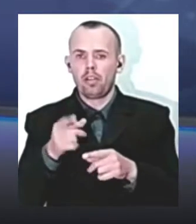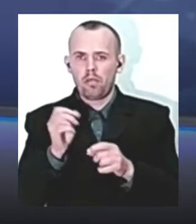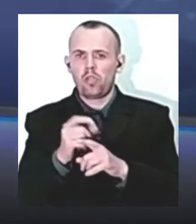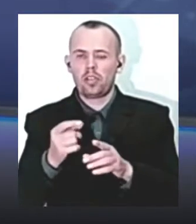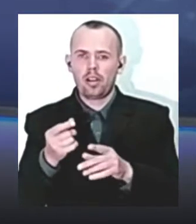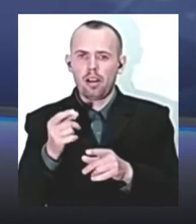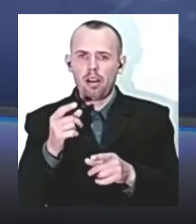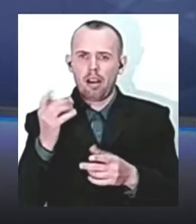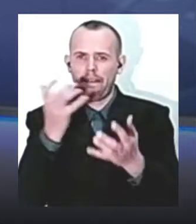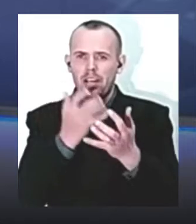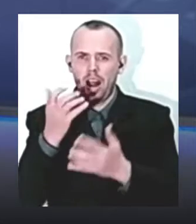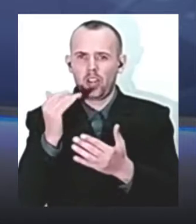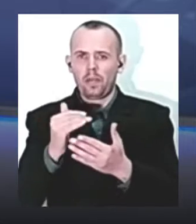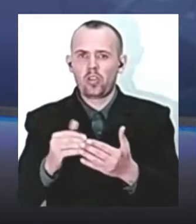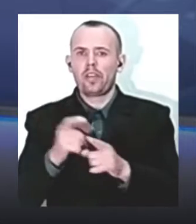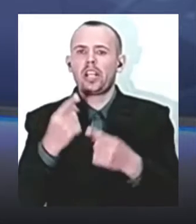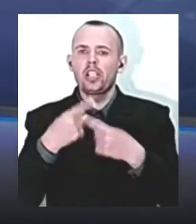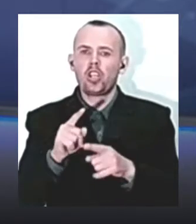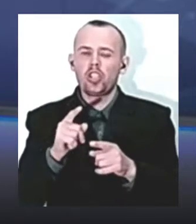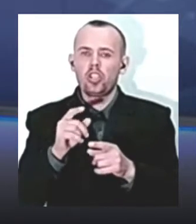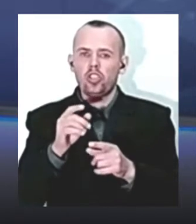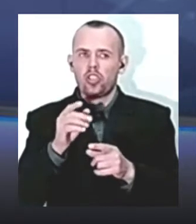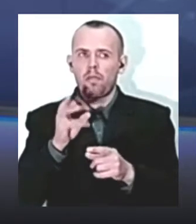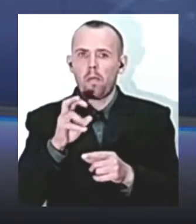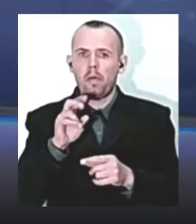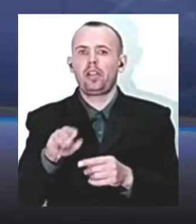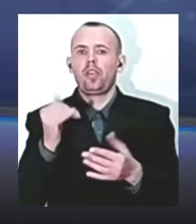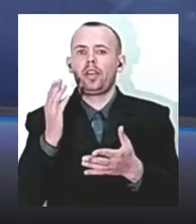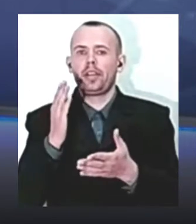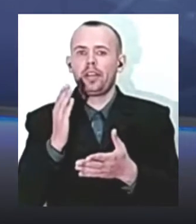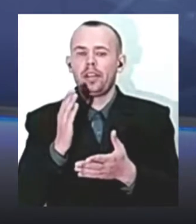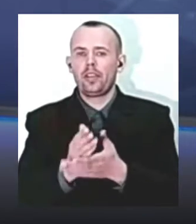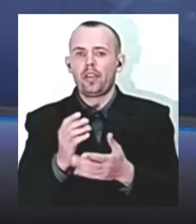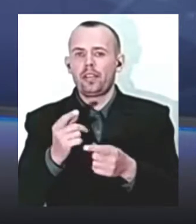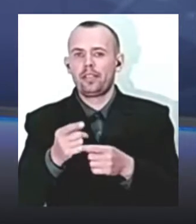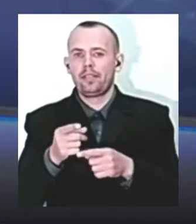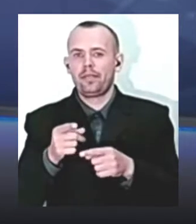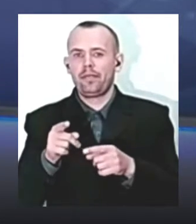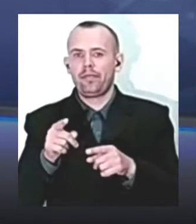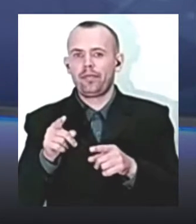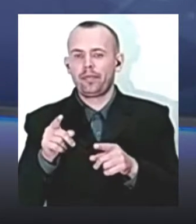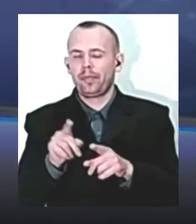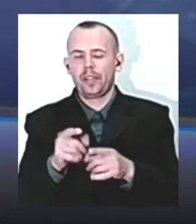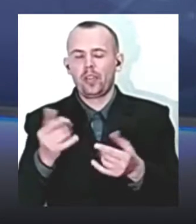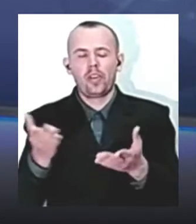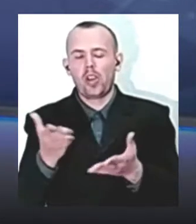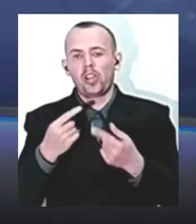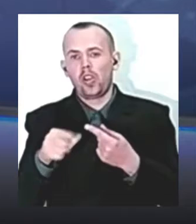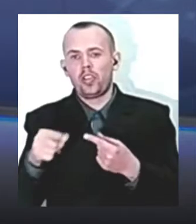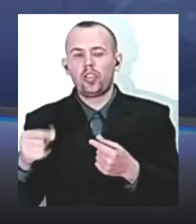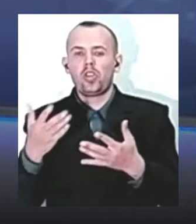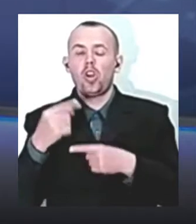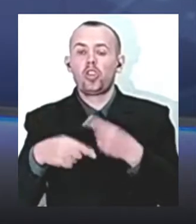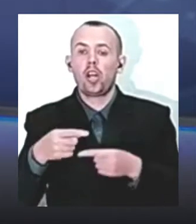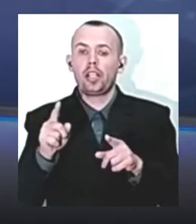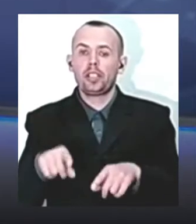Є якісь технічні моменти, є моменти з несправності там автомобілів і таке інше. І через це